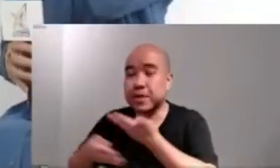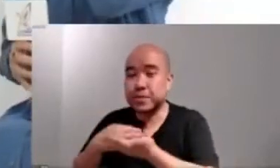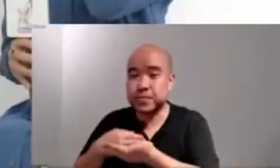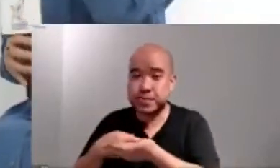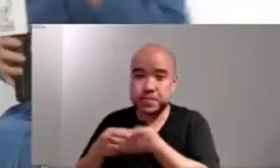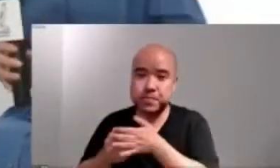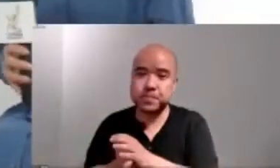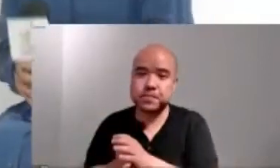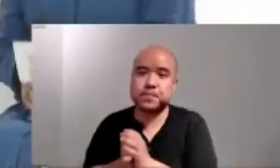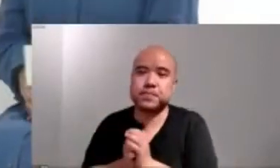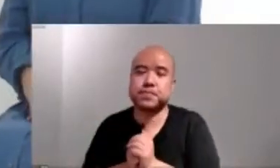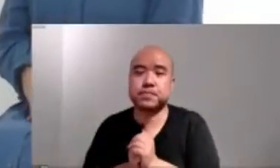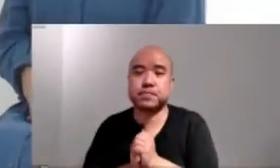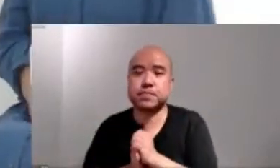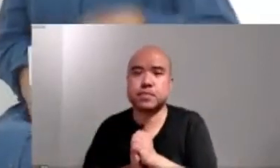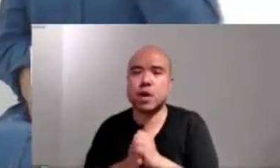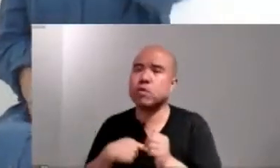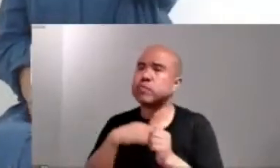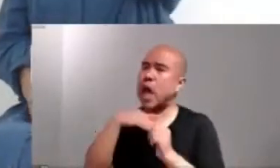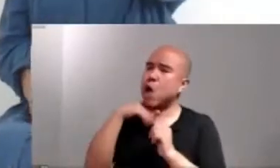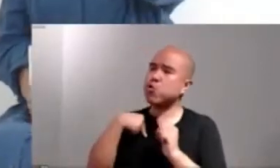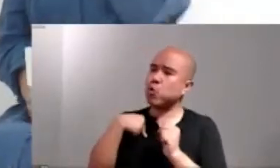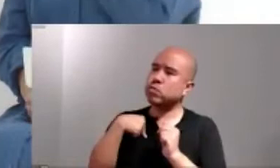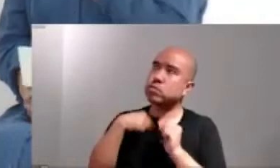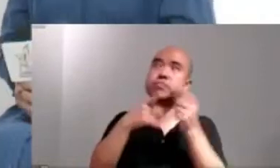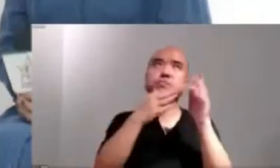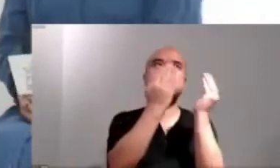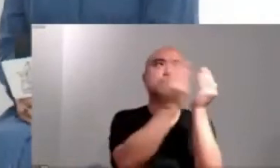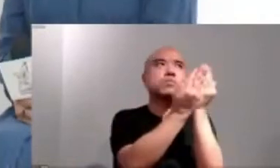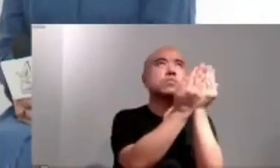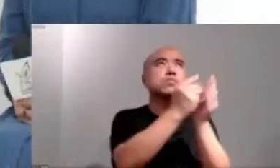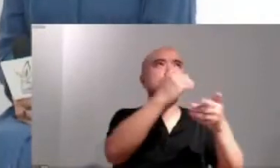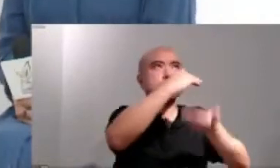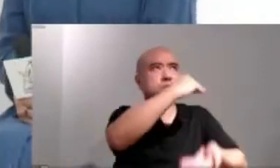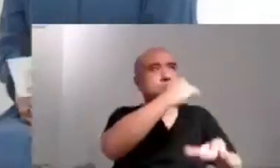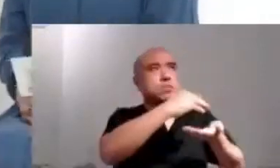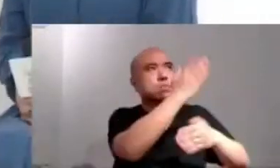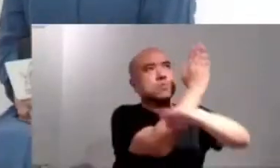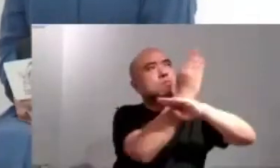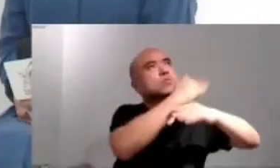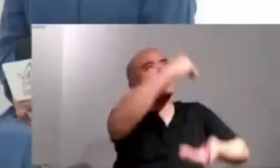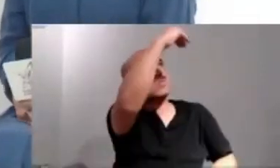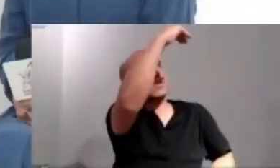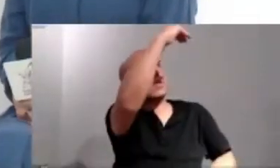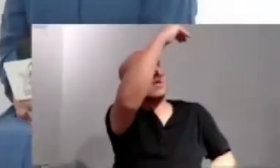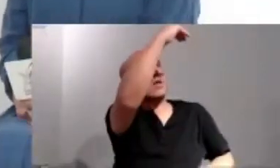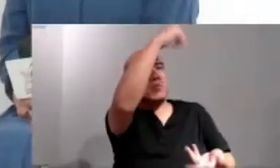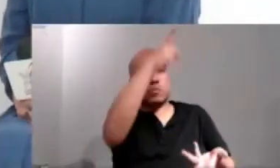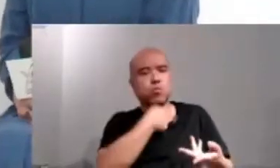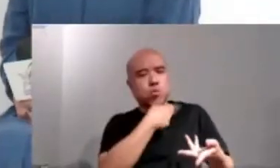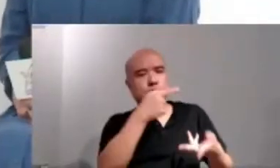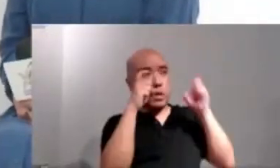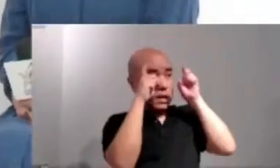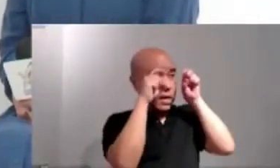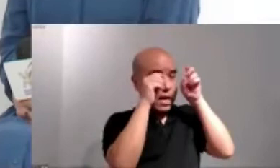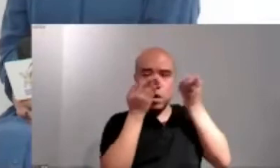譬如話，當我有個書架啦，咁我唔要啦，咁我就擺上去呢個 app 或者網站啦。咁